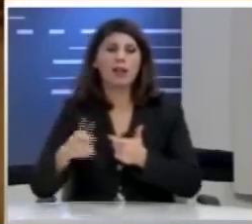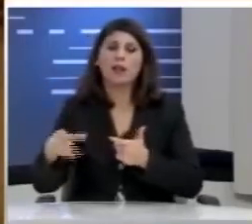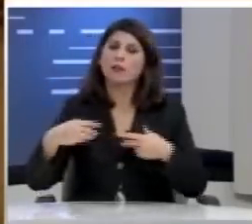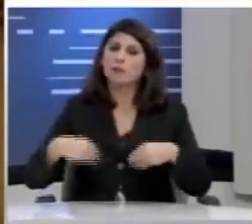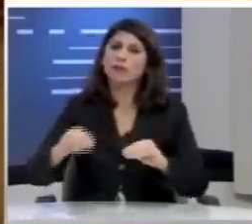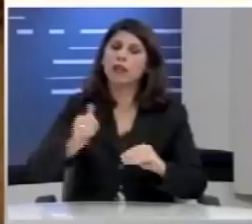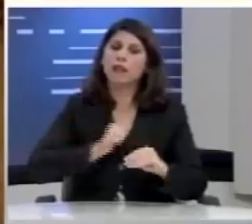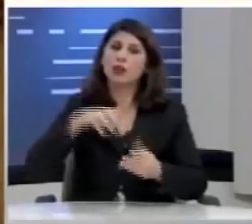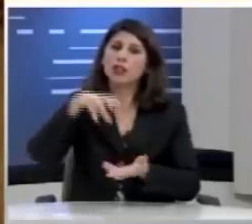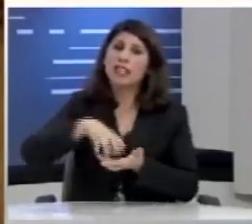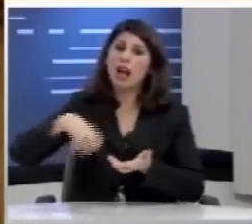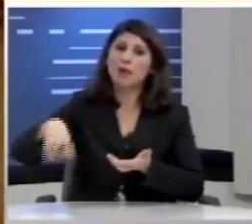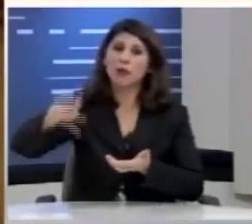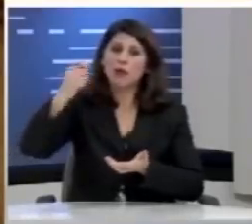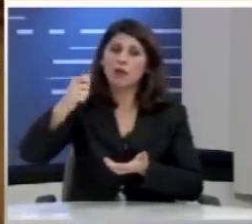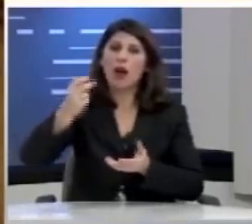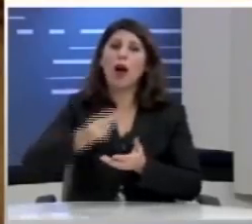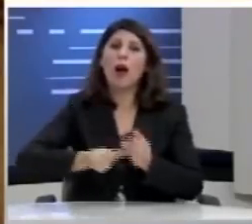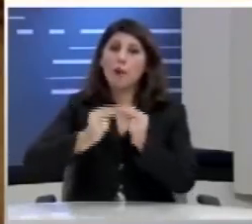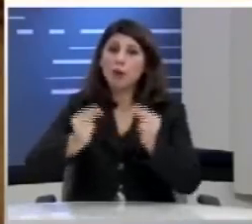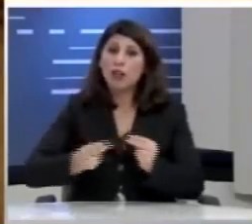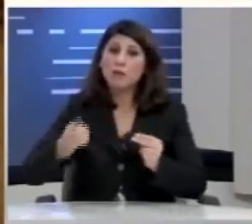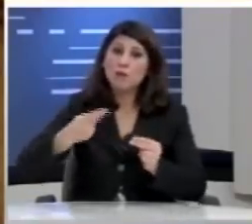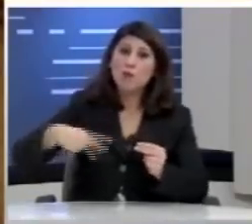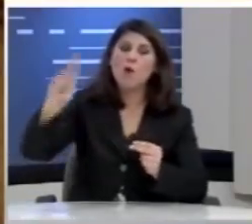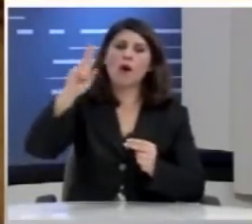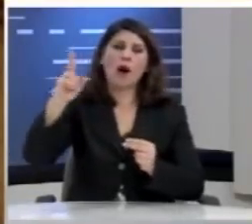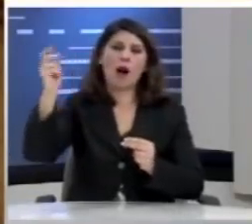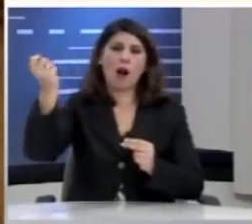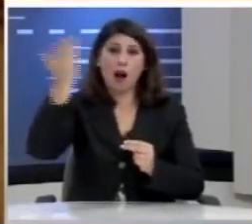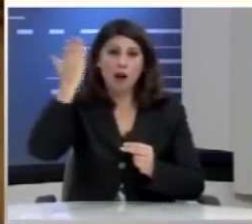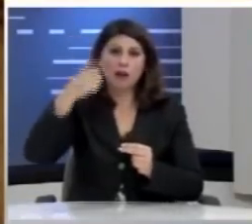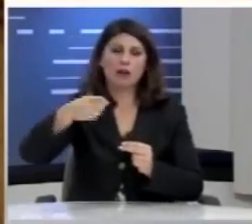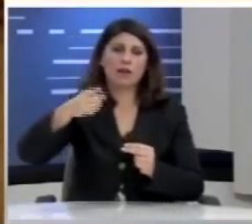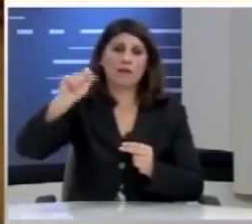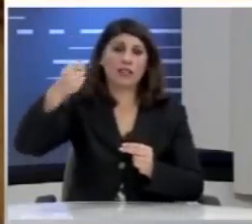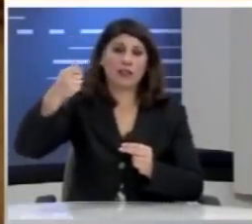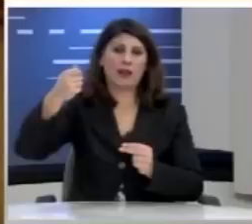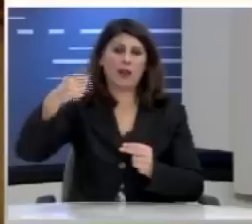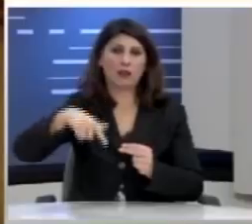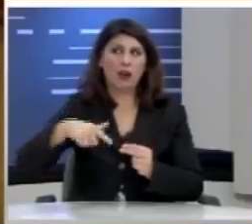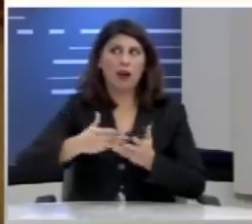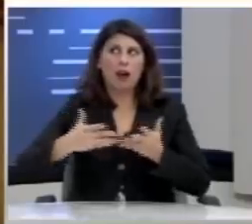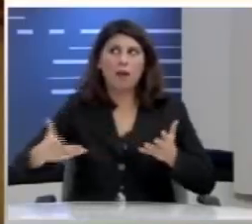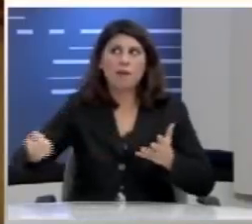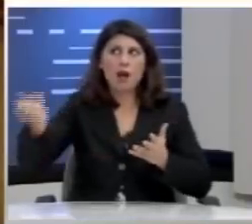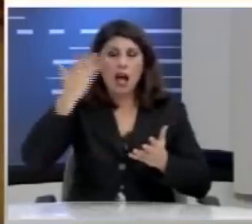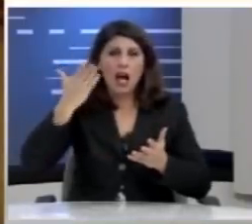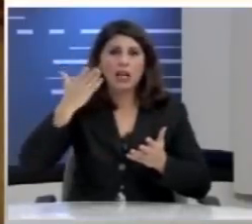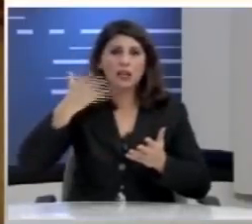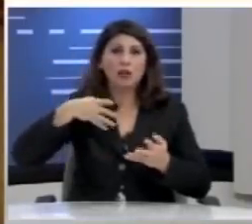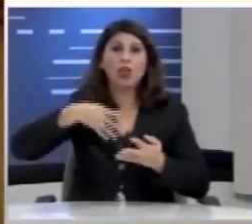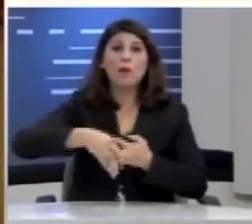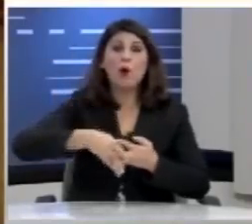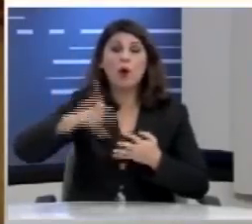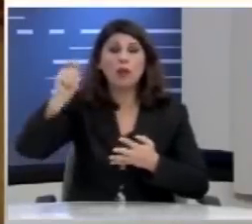της ΔΕΗ που θα οδηγήσει σε νέες αυξήσεις στα ήδη υπέρογκα για τις λαϊκές οικογένειες